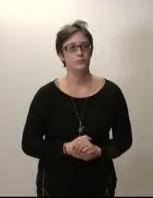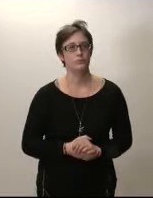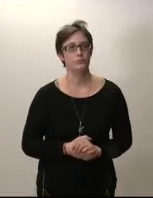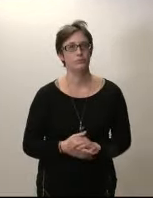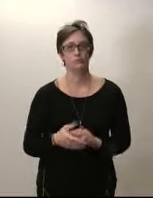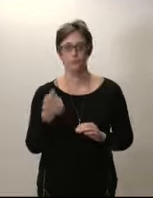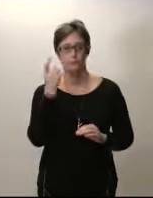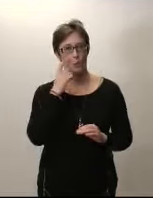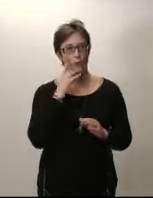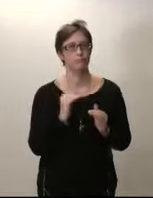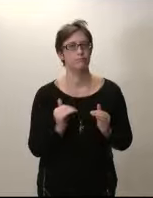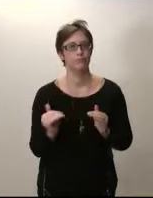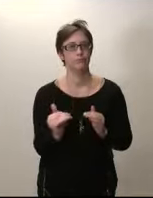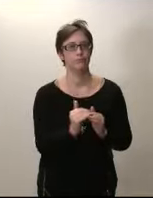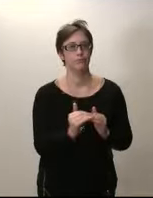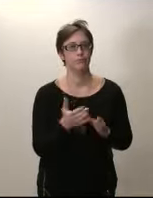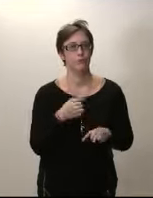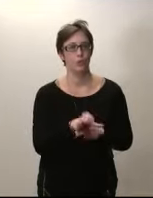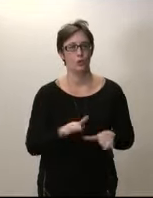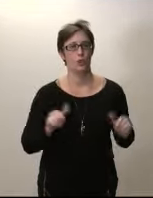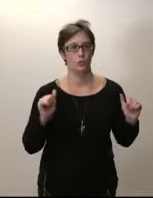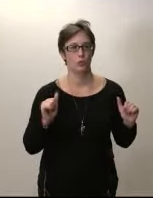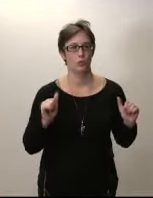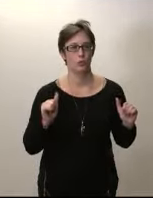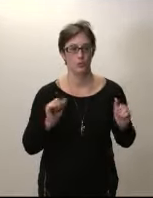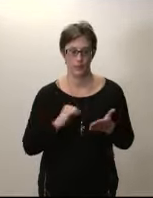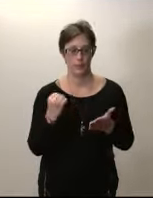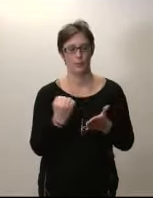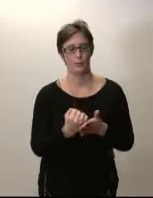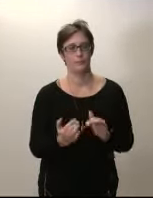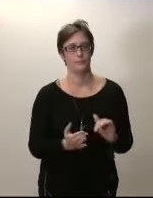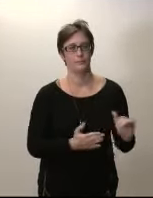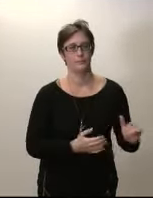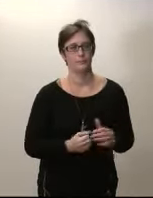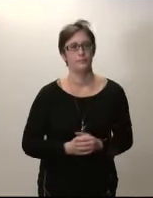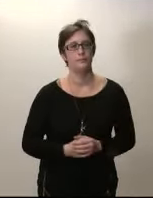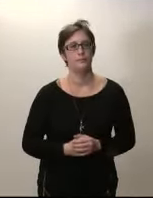Pas de remarques, pas d'opposition, pas d'abstention. Ce point est adopté.